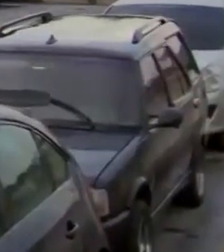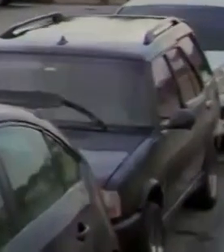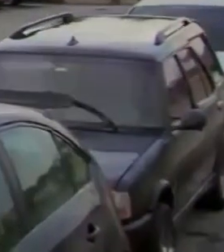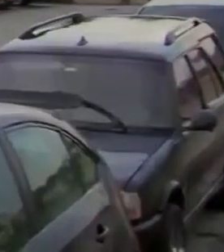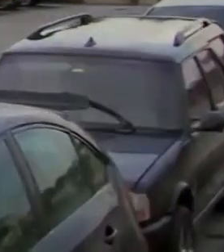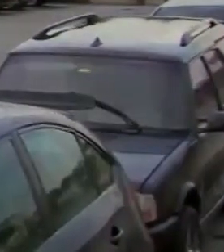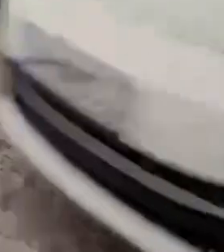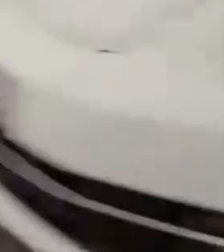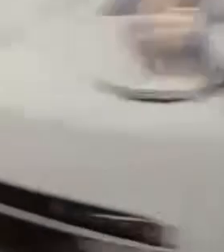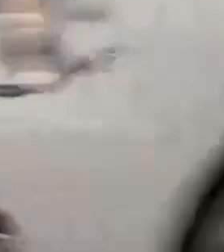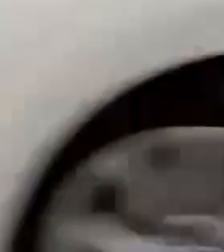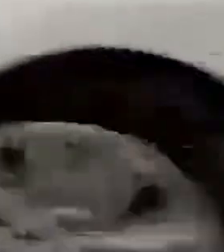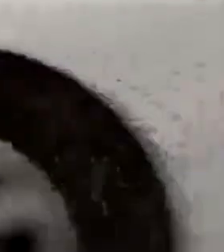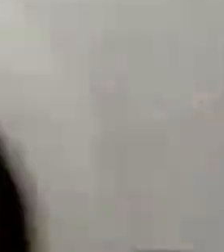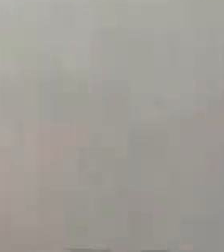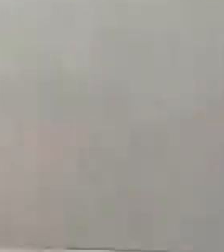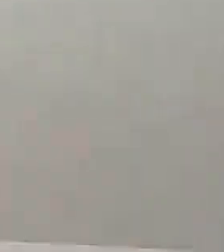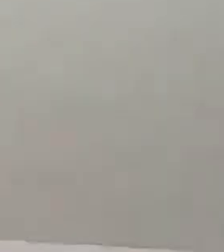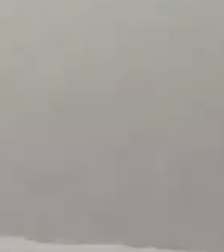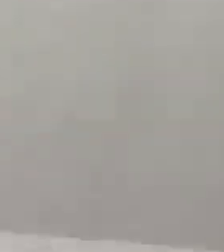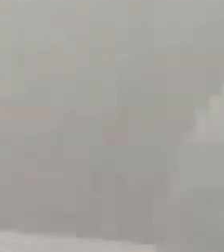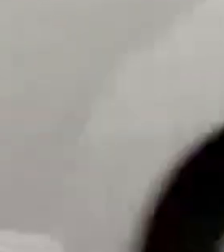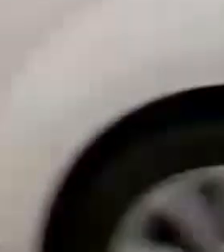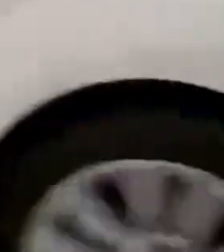dizilmiş. Biricik boş bir yer bulup arabayı park etti.